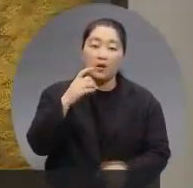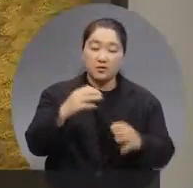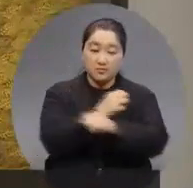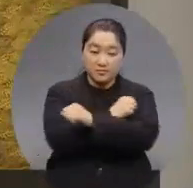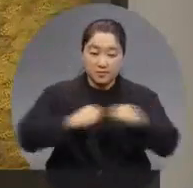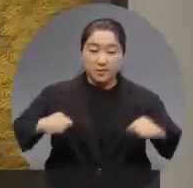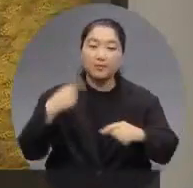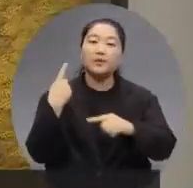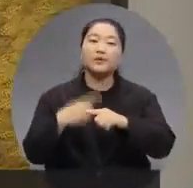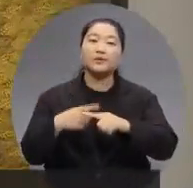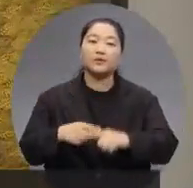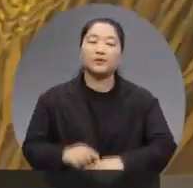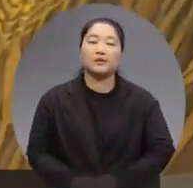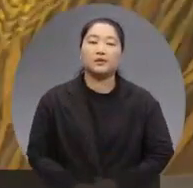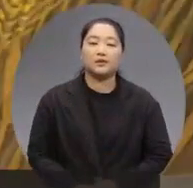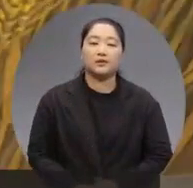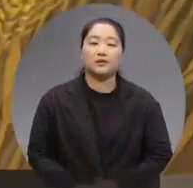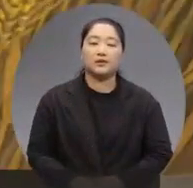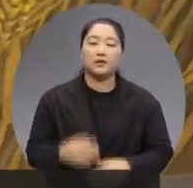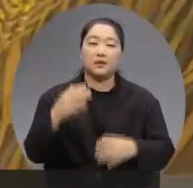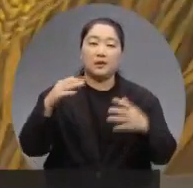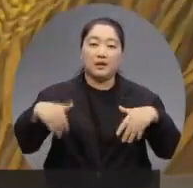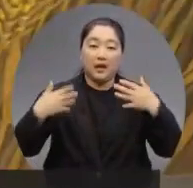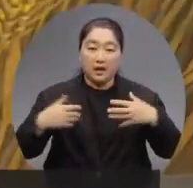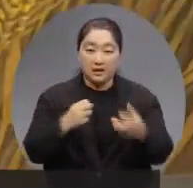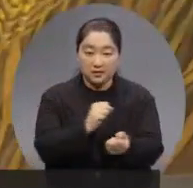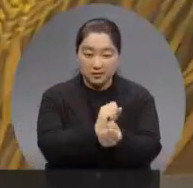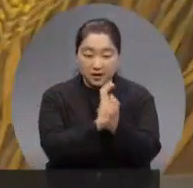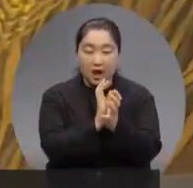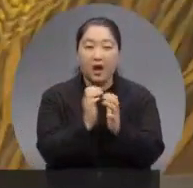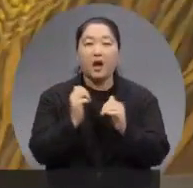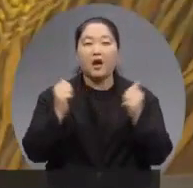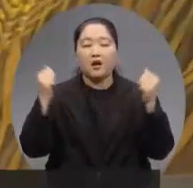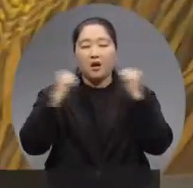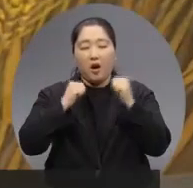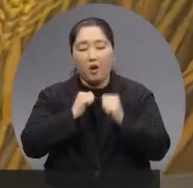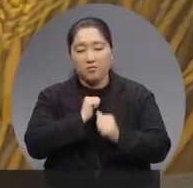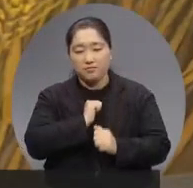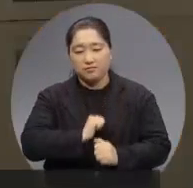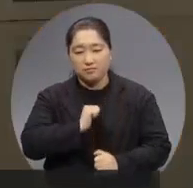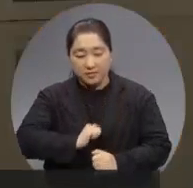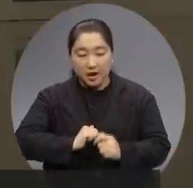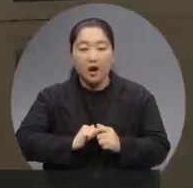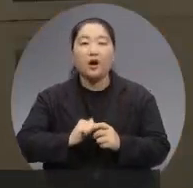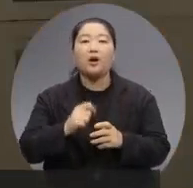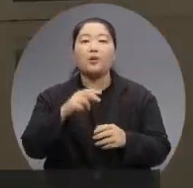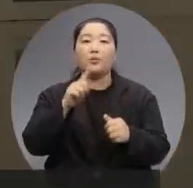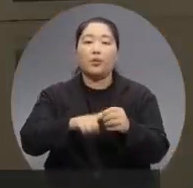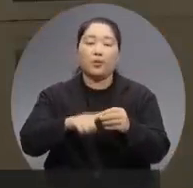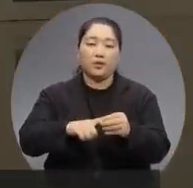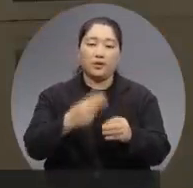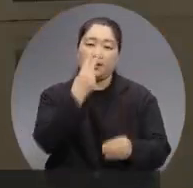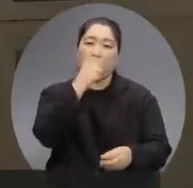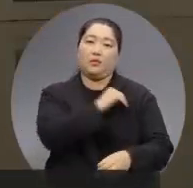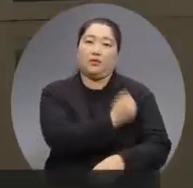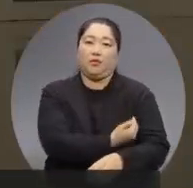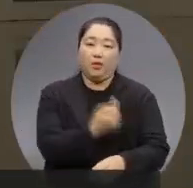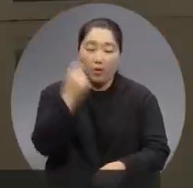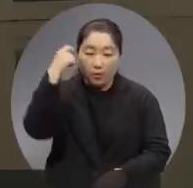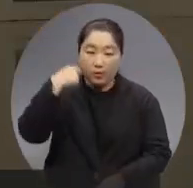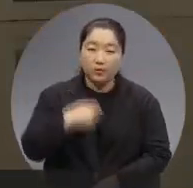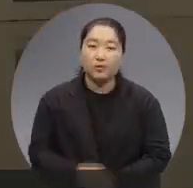마찬가지입니다 가을에 싹 틔워 혹독한 겨울을 이겨내는 보리의 강한 생명력이 느껴집니다